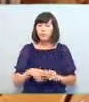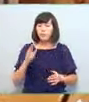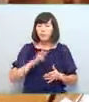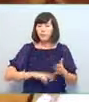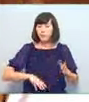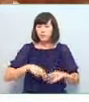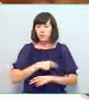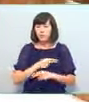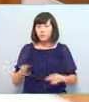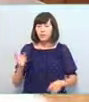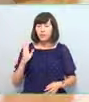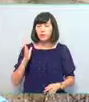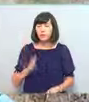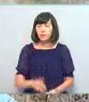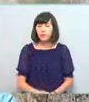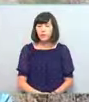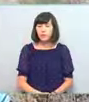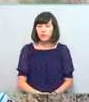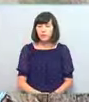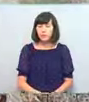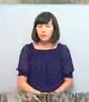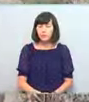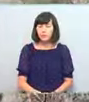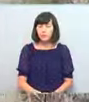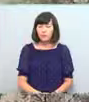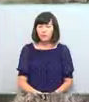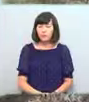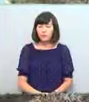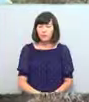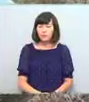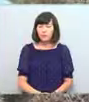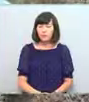айыппұл төлейтін болады. Арыс қаласынан Перизат Биназарқызы, Ербол Махашев, Тұран Ньюс.